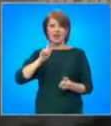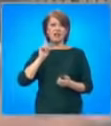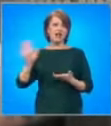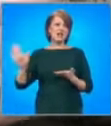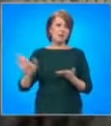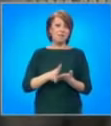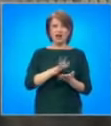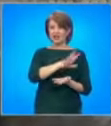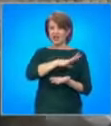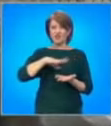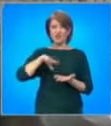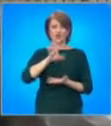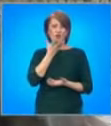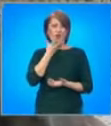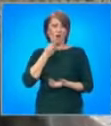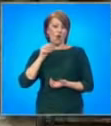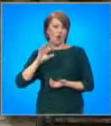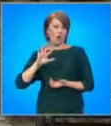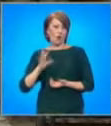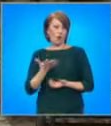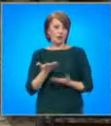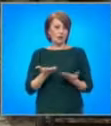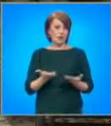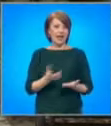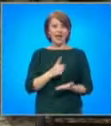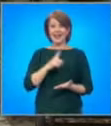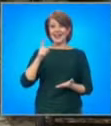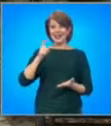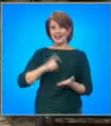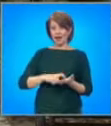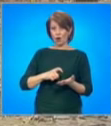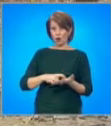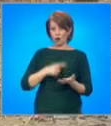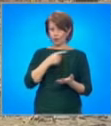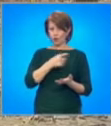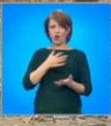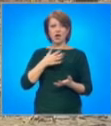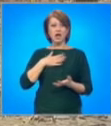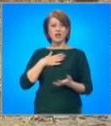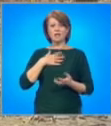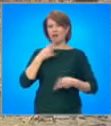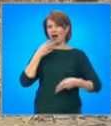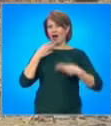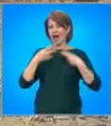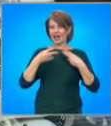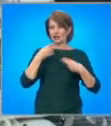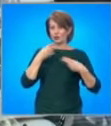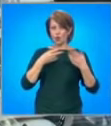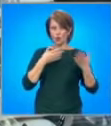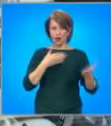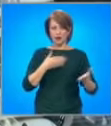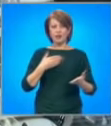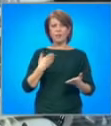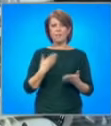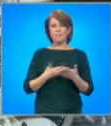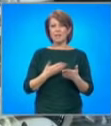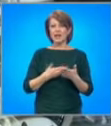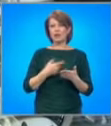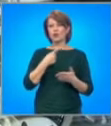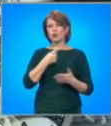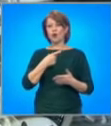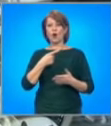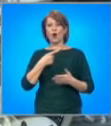тази грозотия, да се възстанови в стария му вид. Незаконни в парка се оказаха и битовия ресторант близо до улица Драган Цанков, както